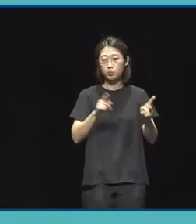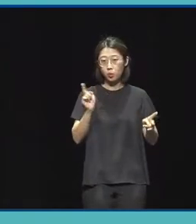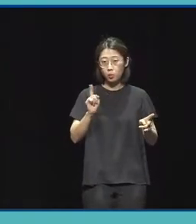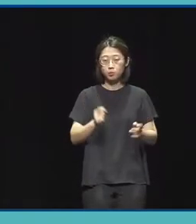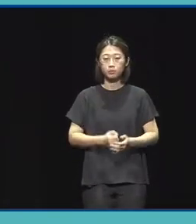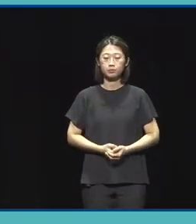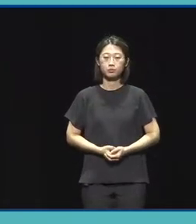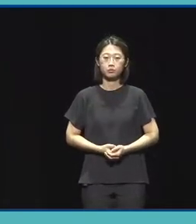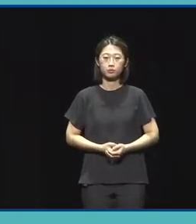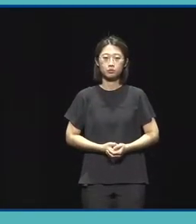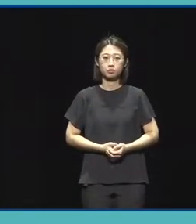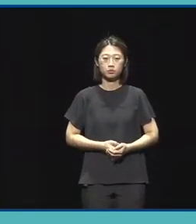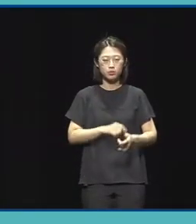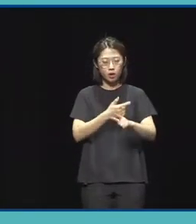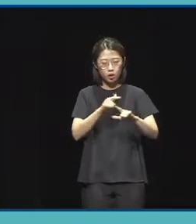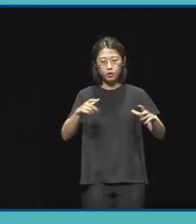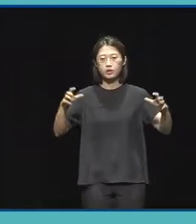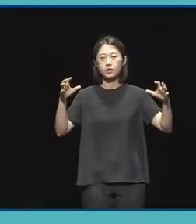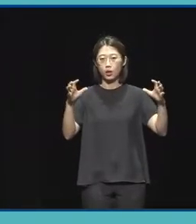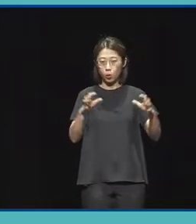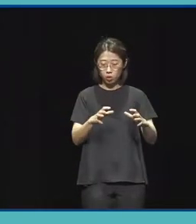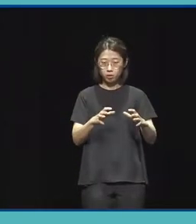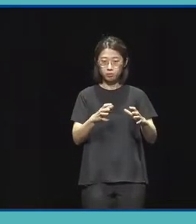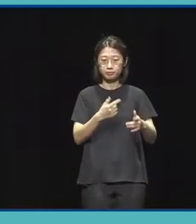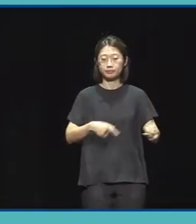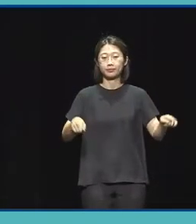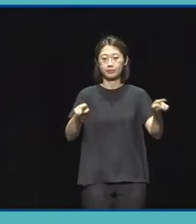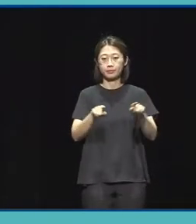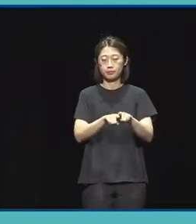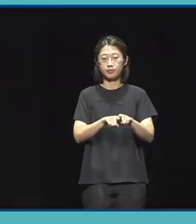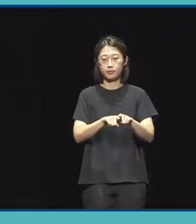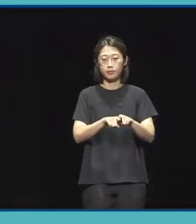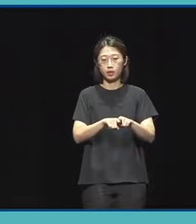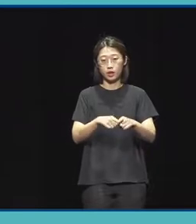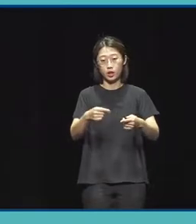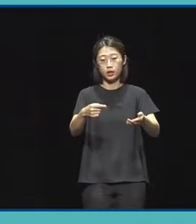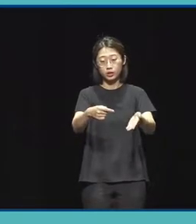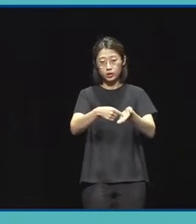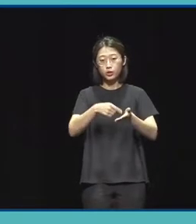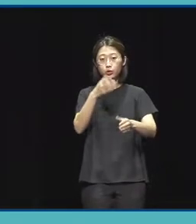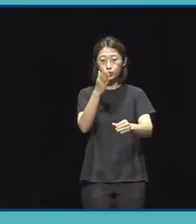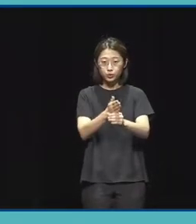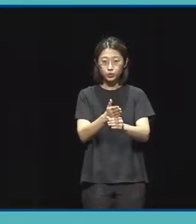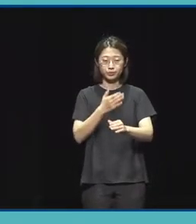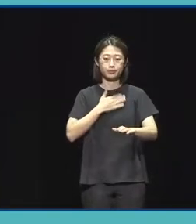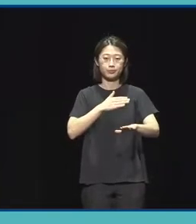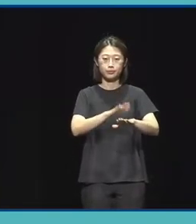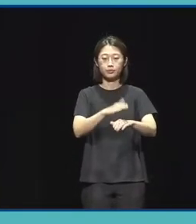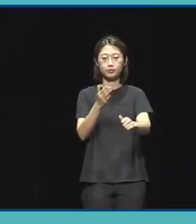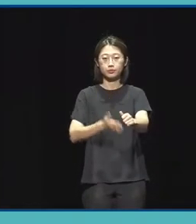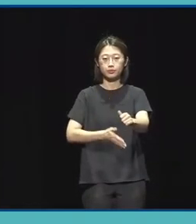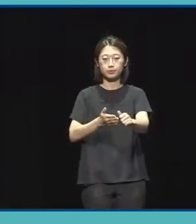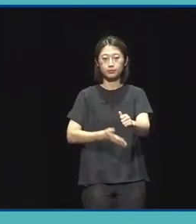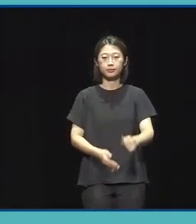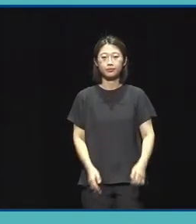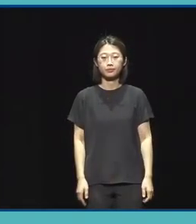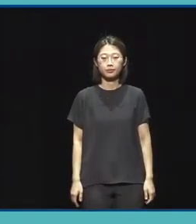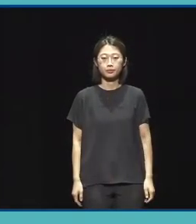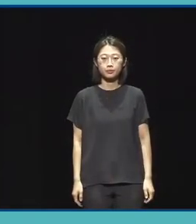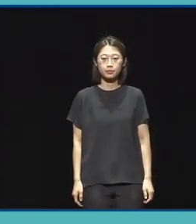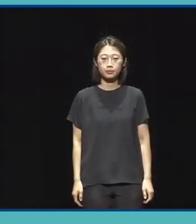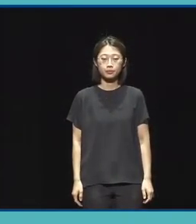근접한 다원예술 장르들도 함께 받고 있으니까 그렇게 참고해 주시면 감사하겠습니다